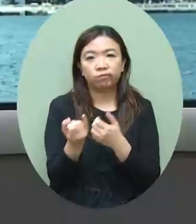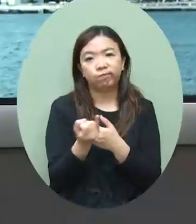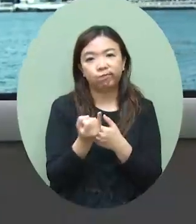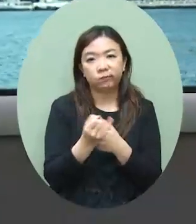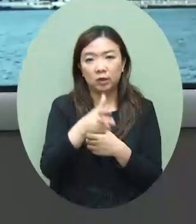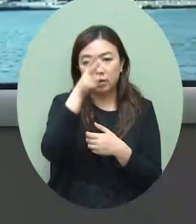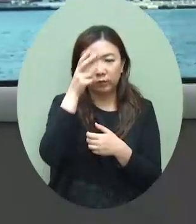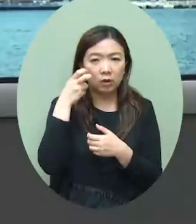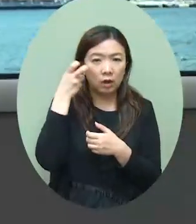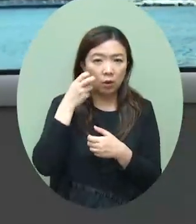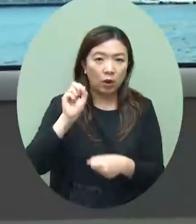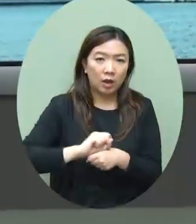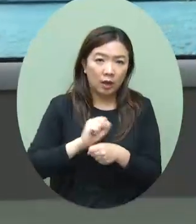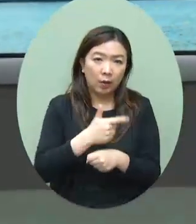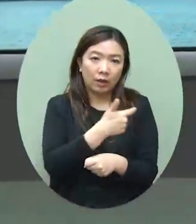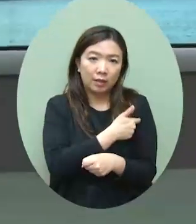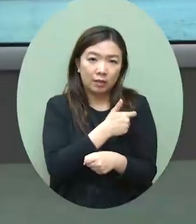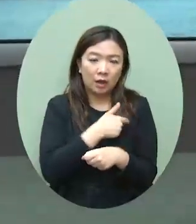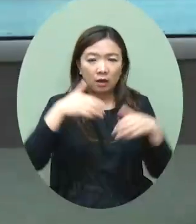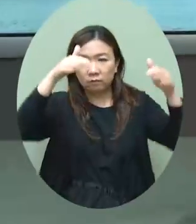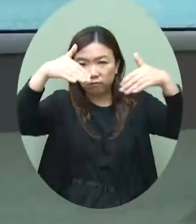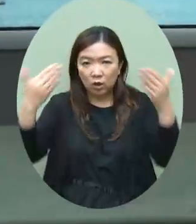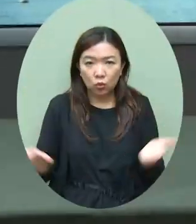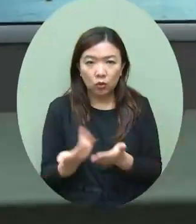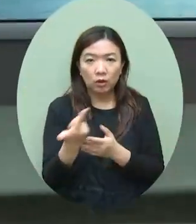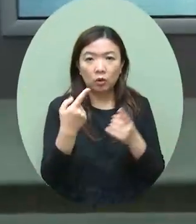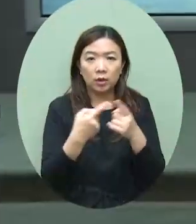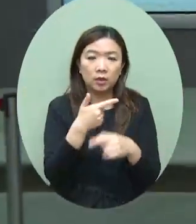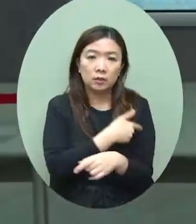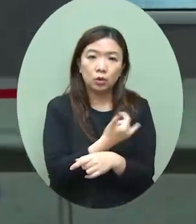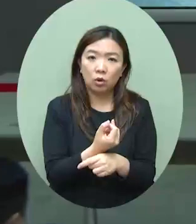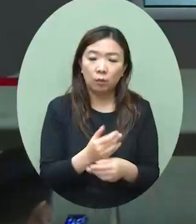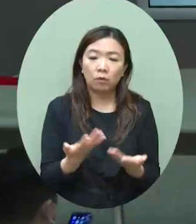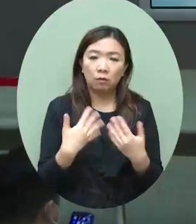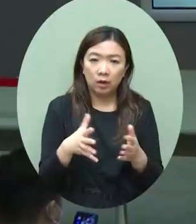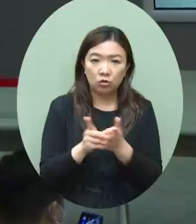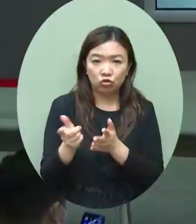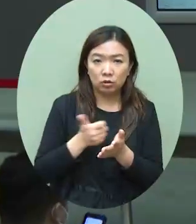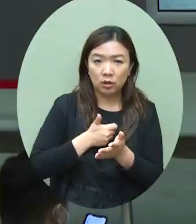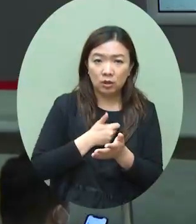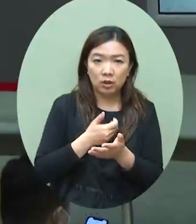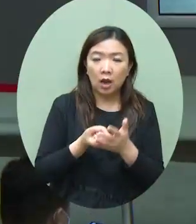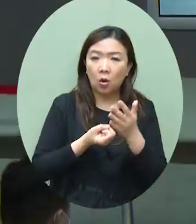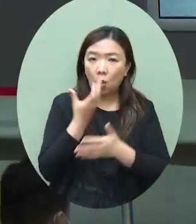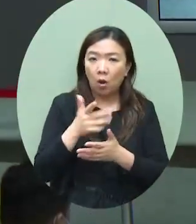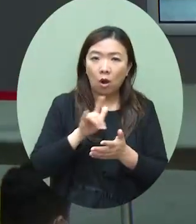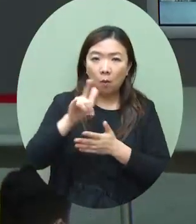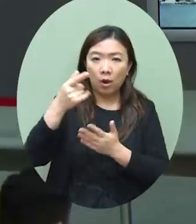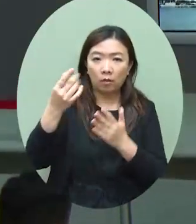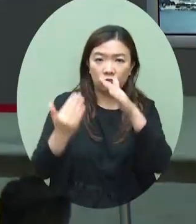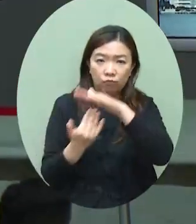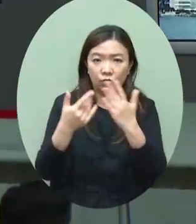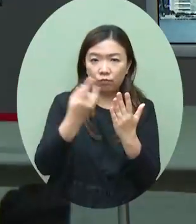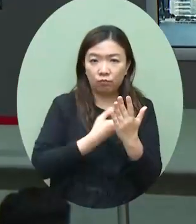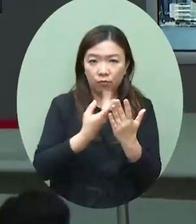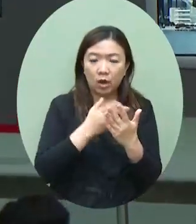會考慮下增加疫苗接種嘅誘因，去鼓勵多啲人接種呢？咁另外就有專家反映啦，熔斷機制其實扮演嘅角色已經唔係好